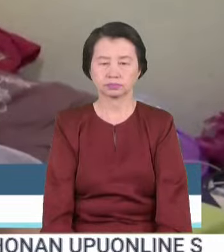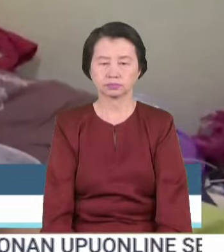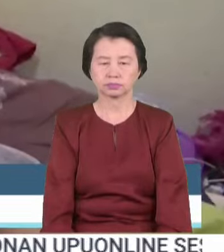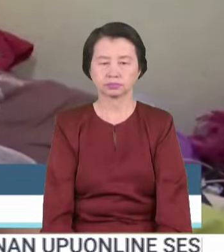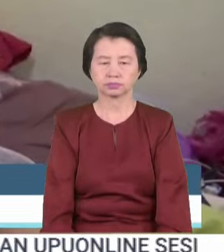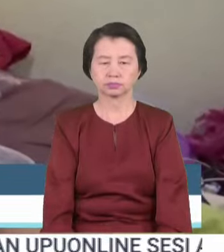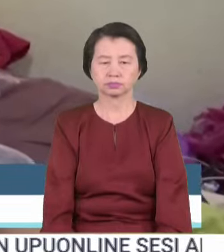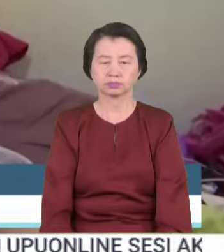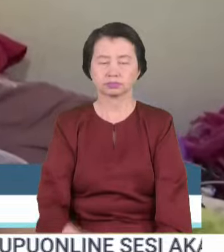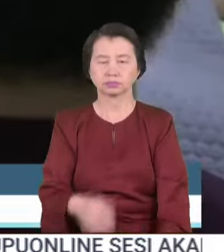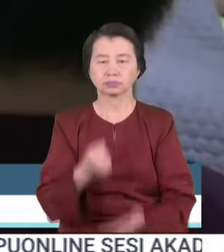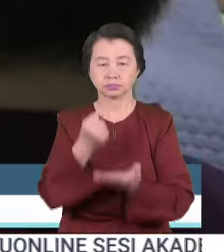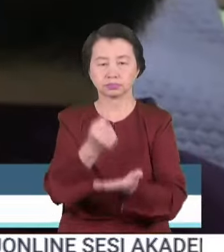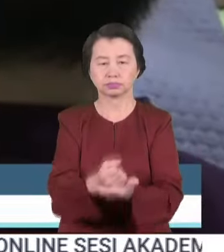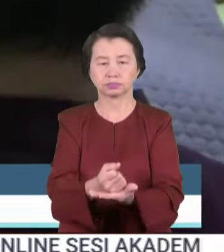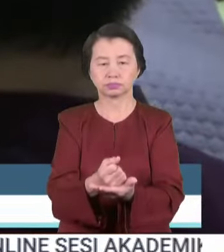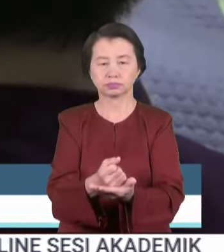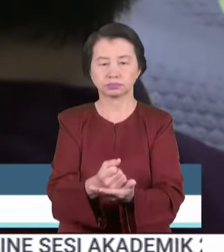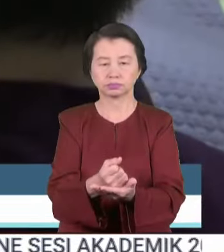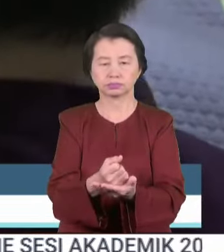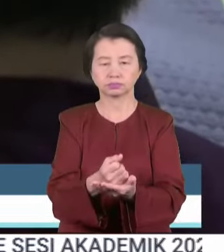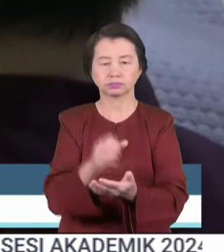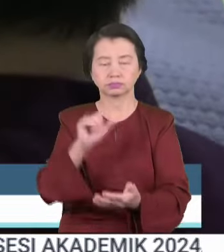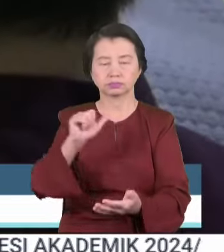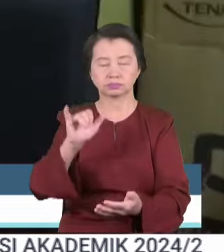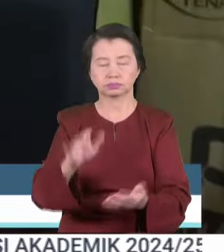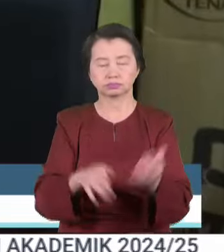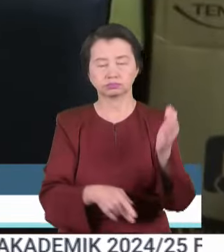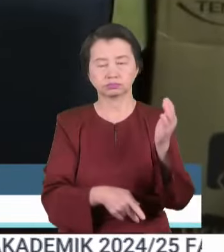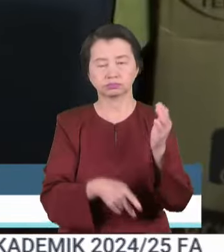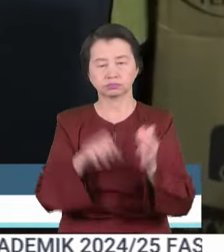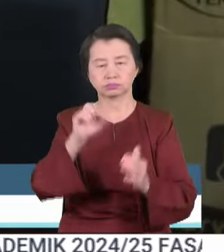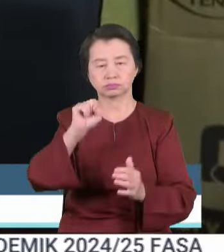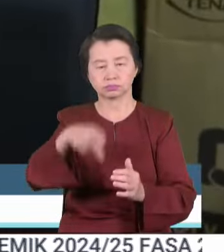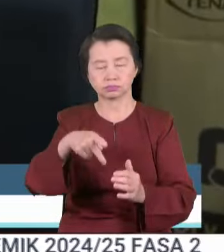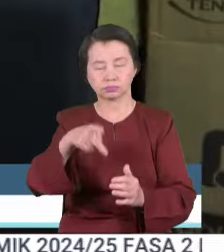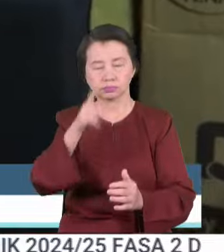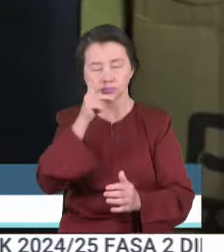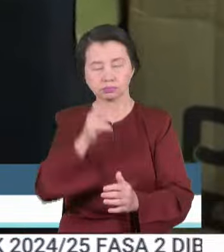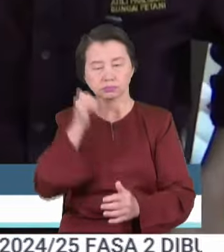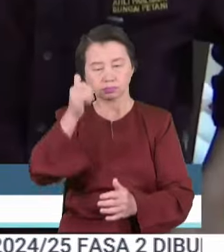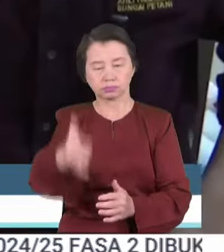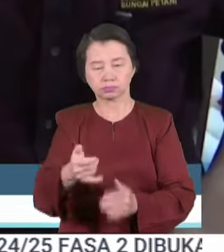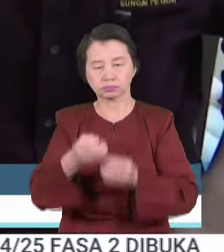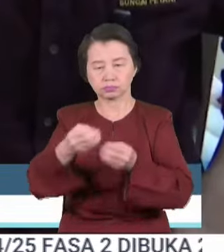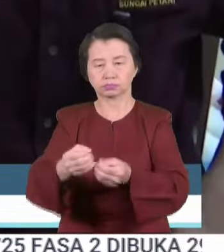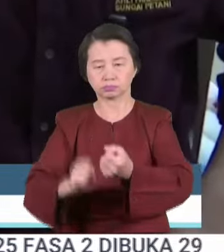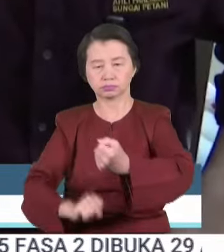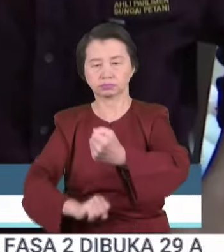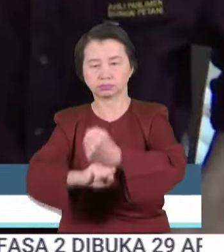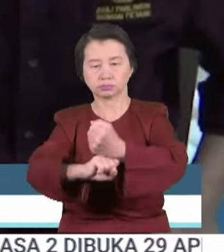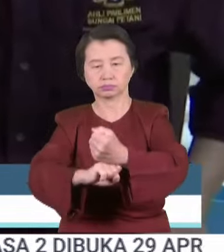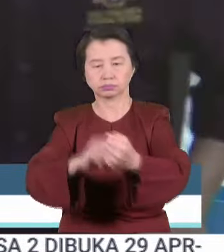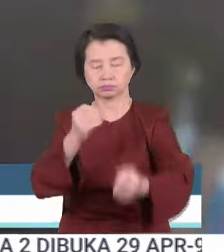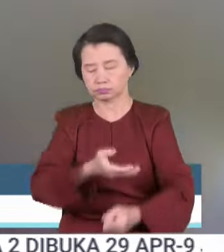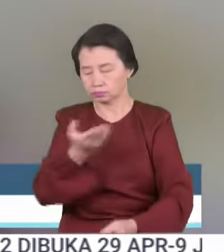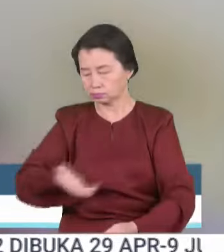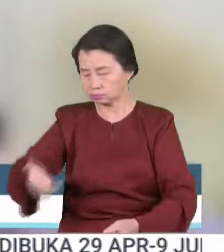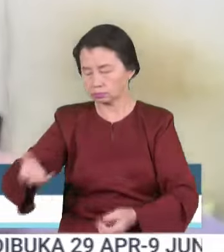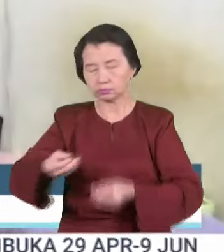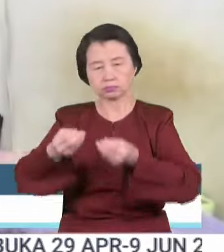Antara cak kenal membantu, Ahli Parlimen Sungai Petani Dr. Mat Taufik Johari yang tampil memberikan sokongan dan barangan